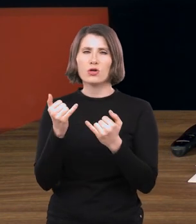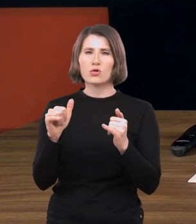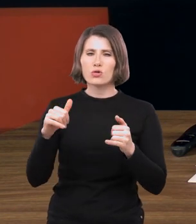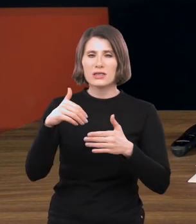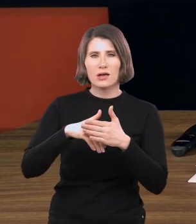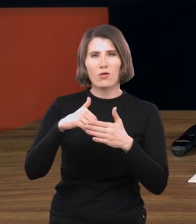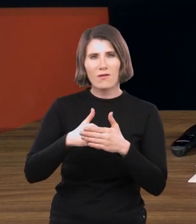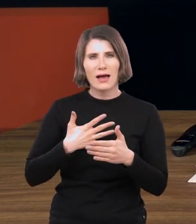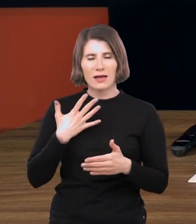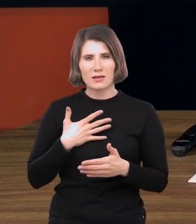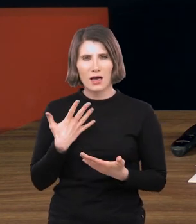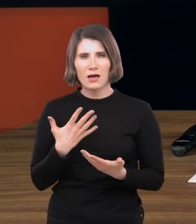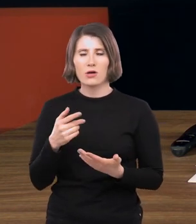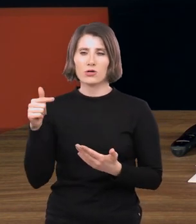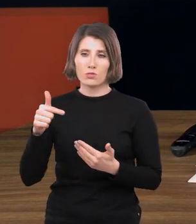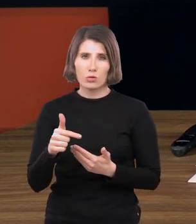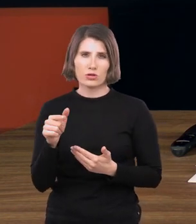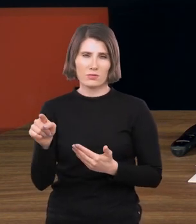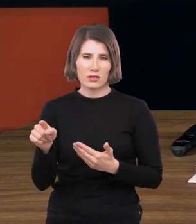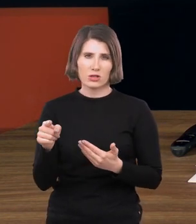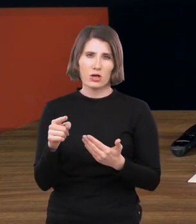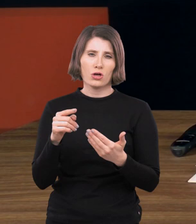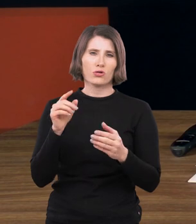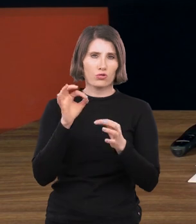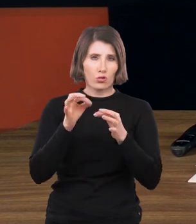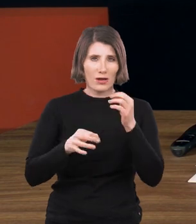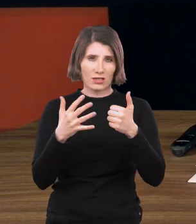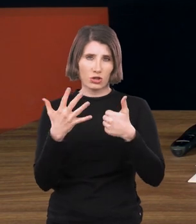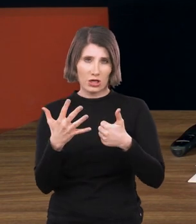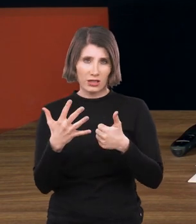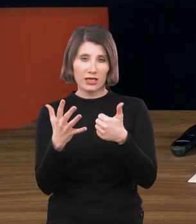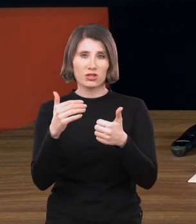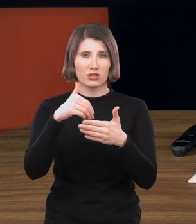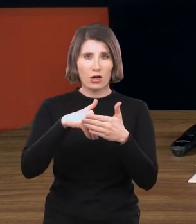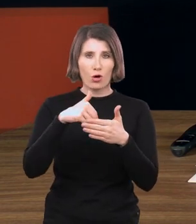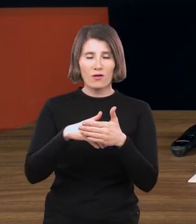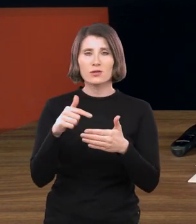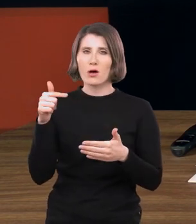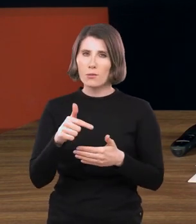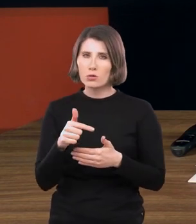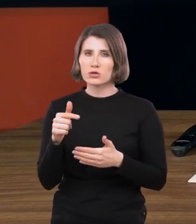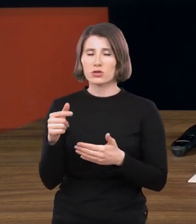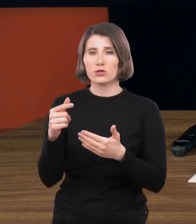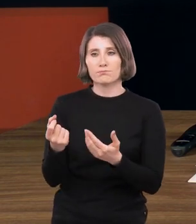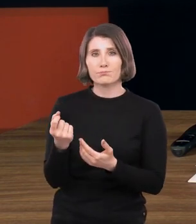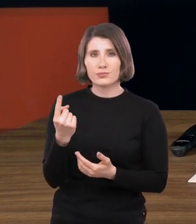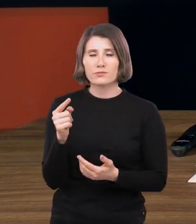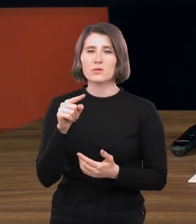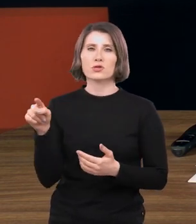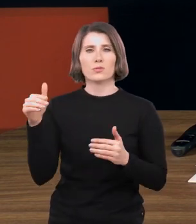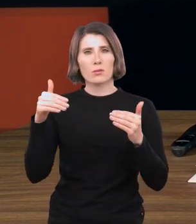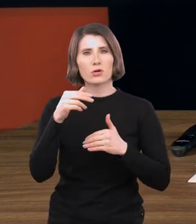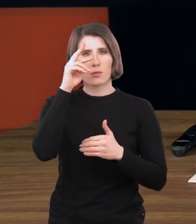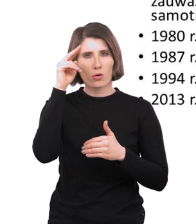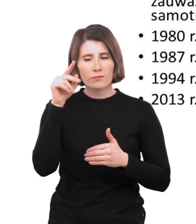które muszą wystąpić, dokładnie 6 takich objawów, które muszą wystąpić, aby można było uznać, że dziecko jest